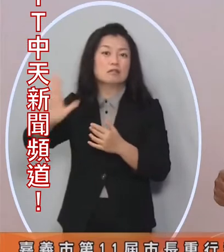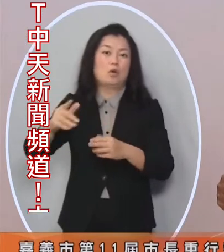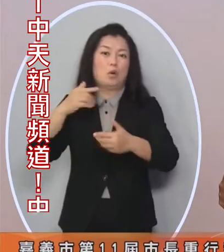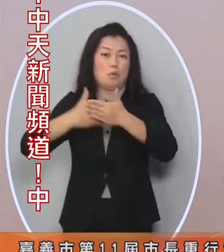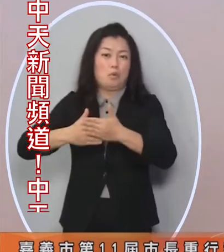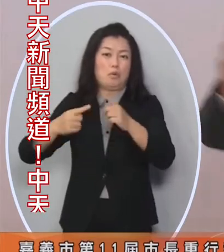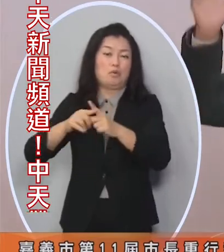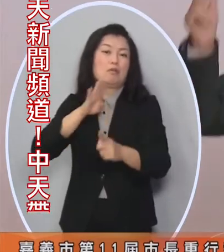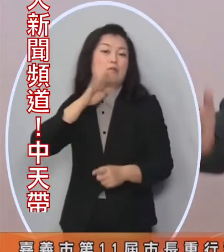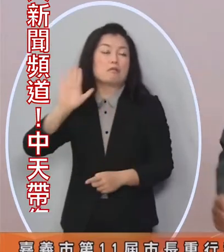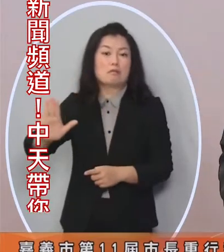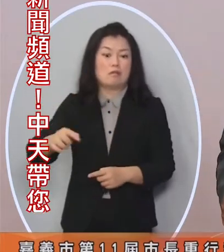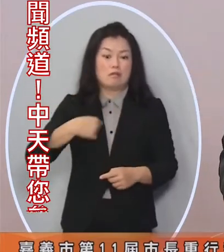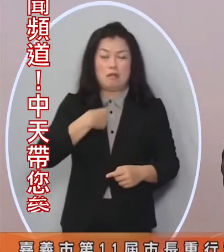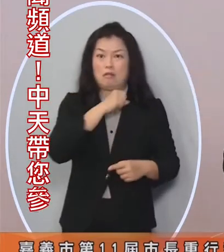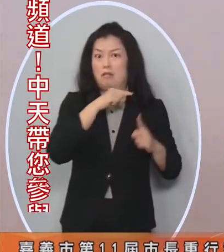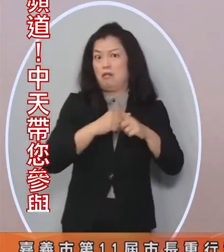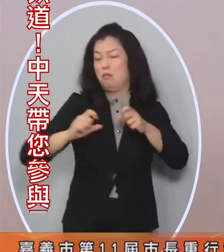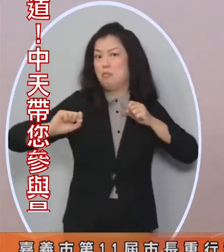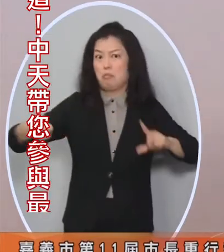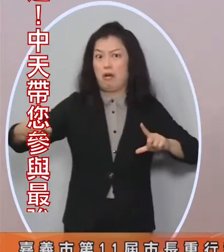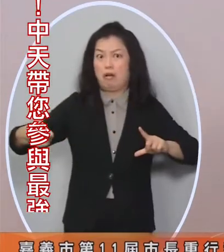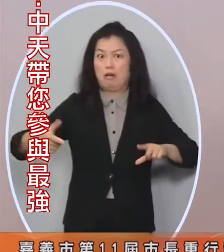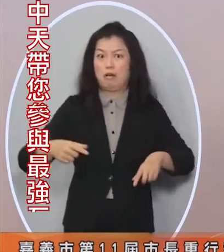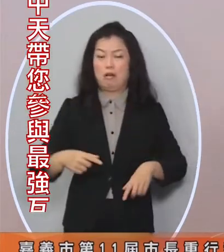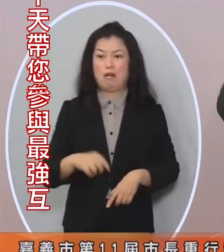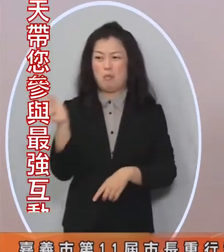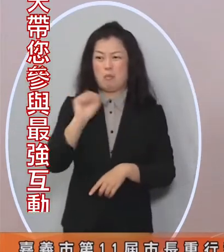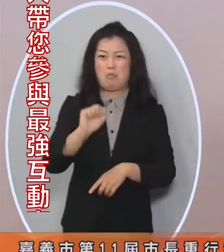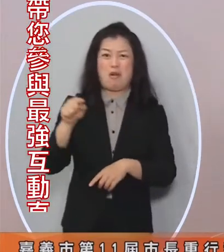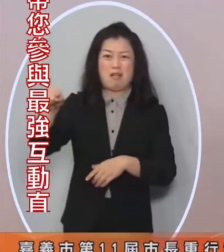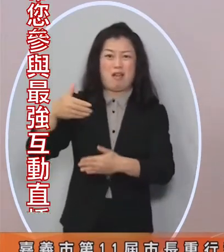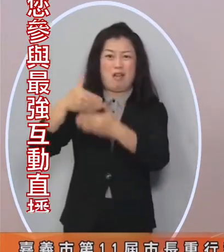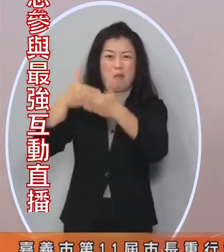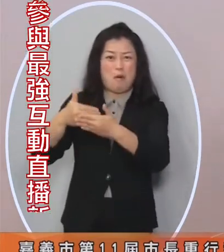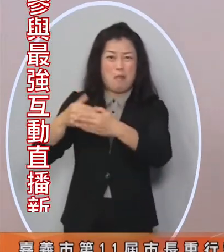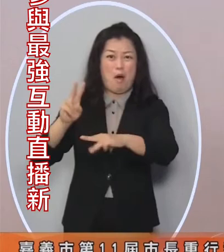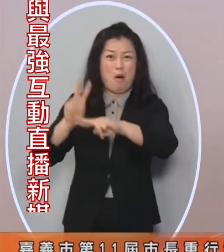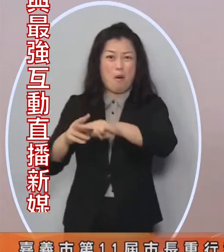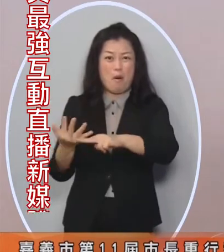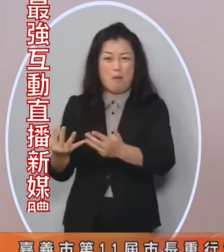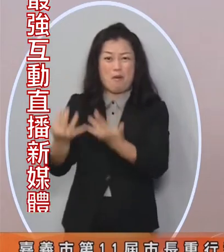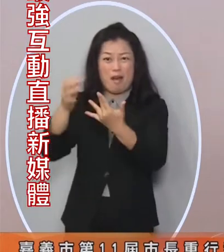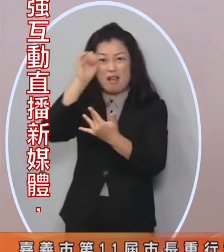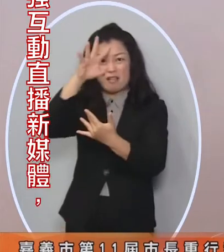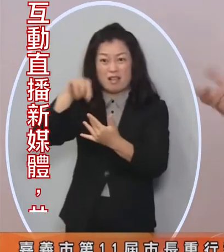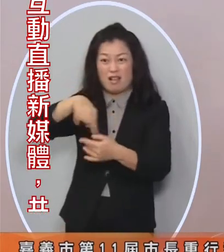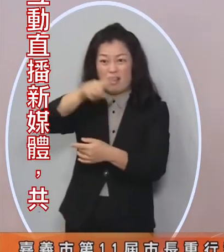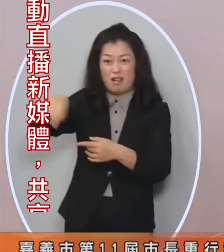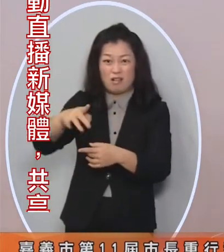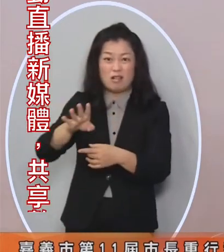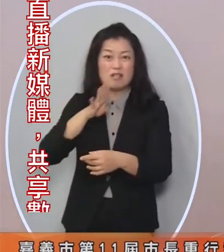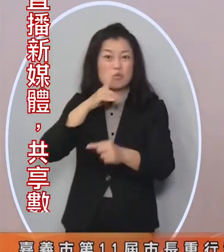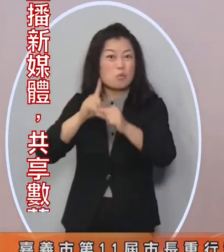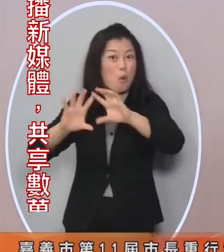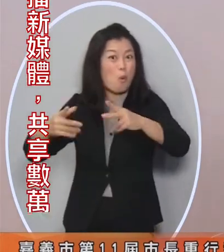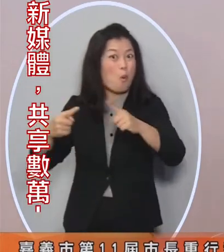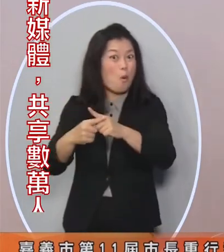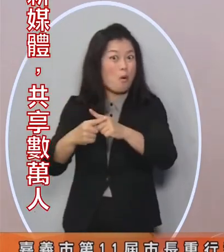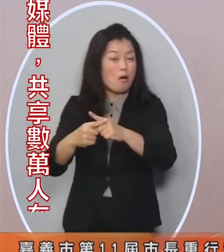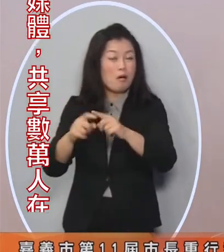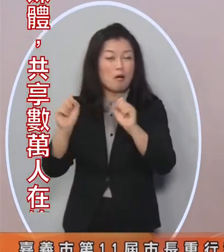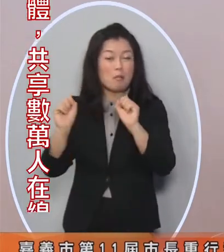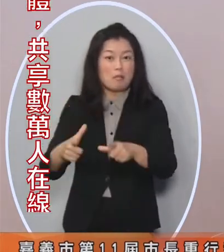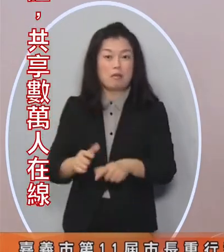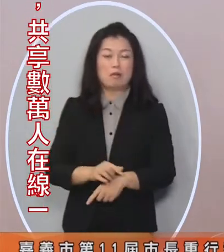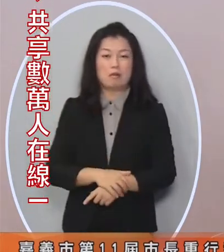国人，迄是无共款的。你莫甲中国人、共产党的这堆人当作是中国人啊！因为是